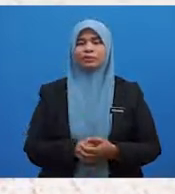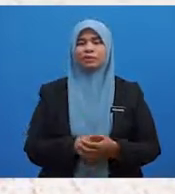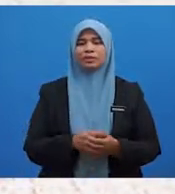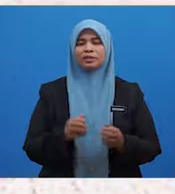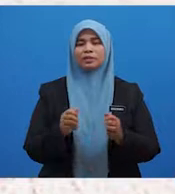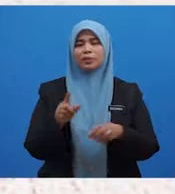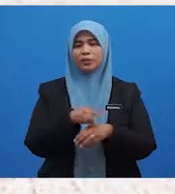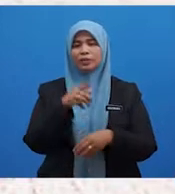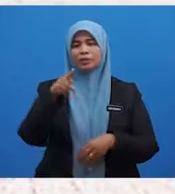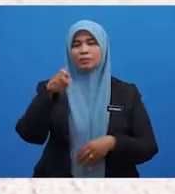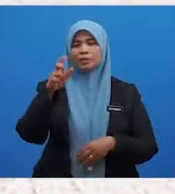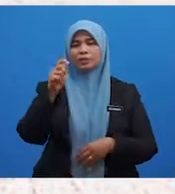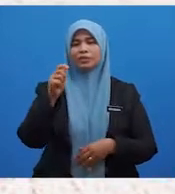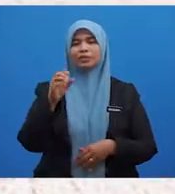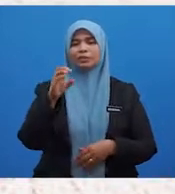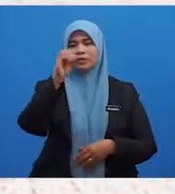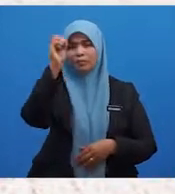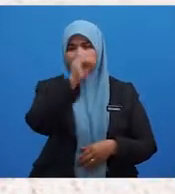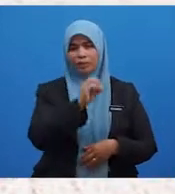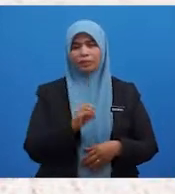peta buih.